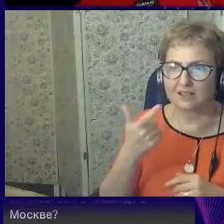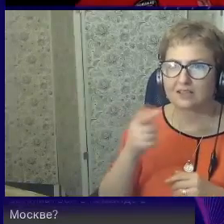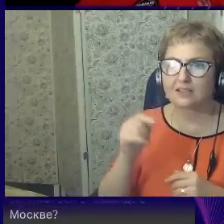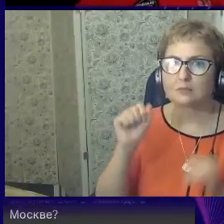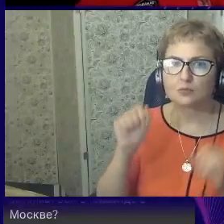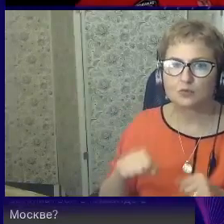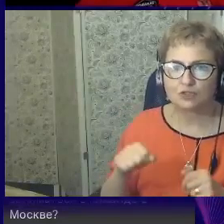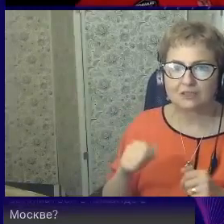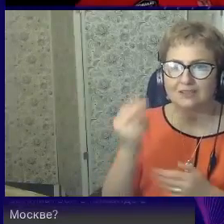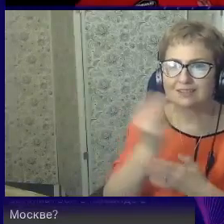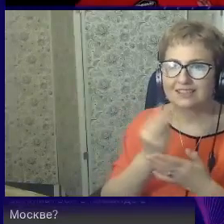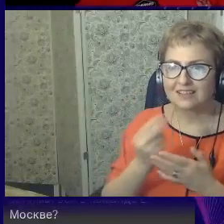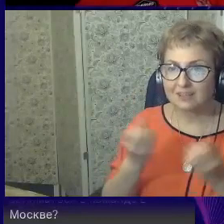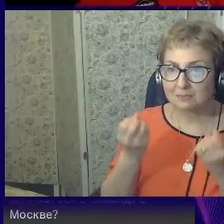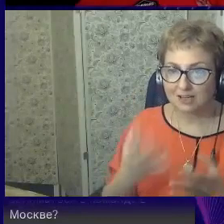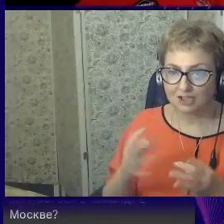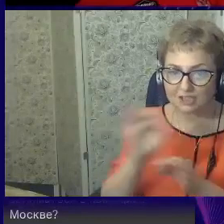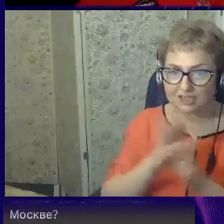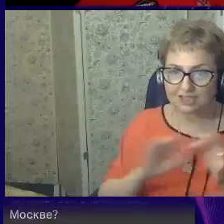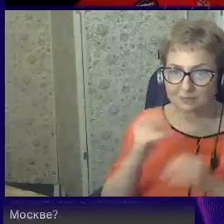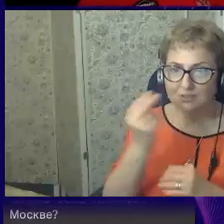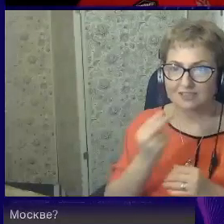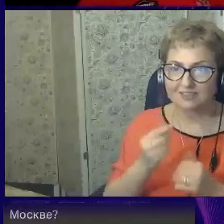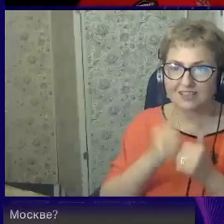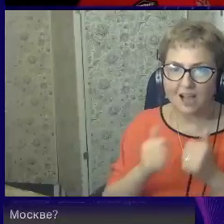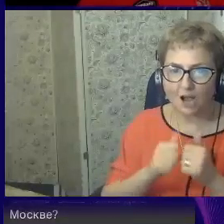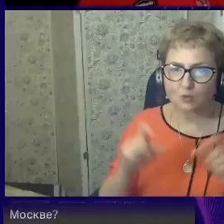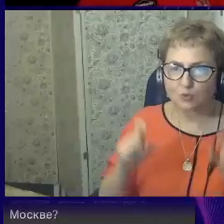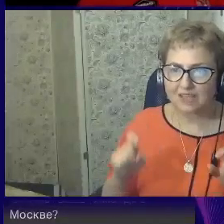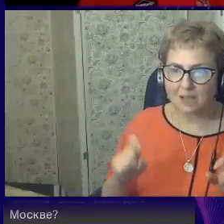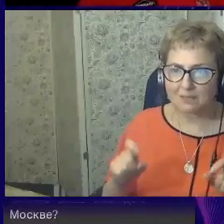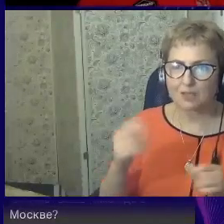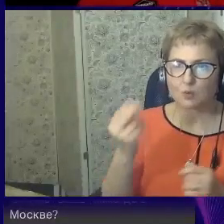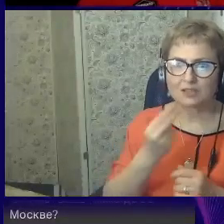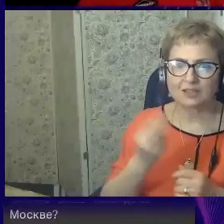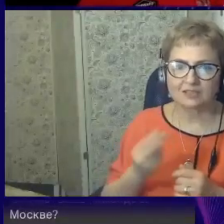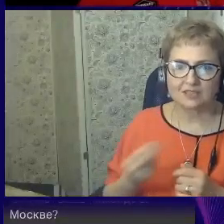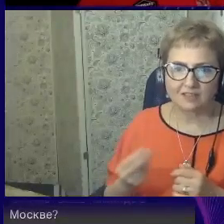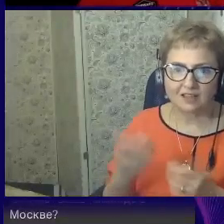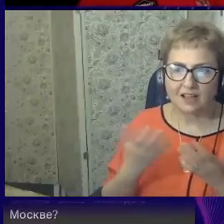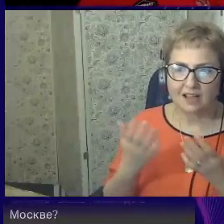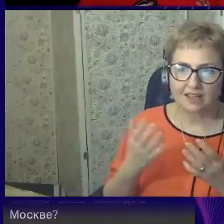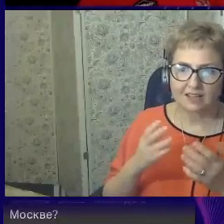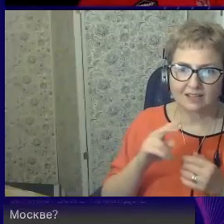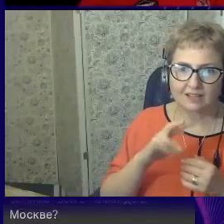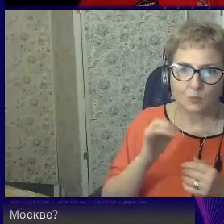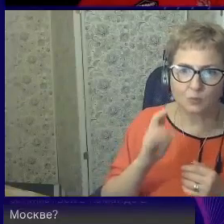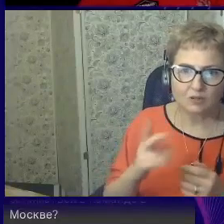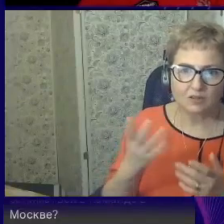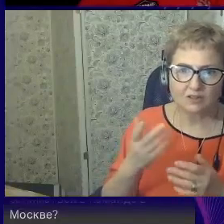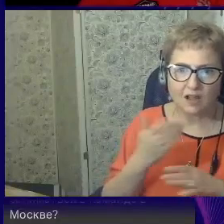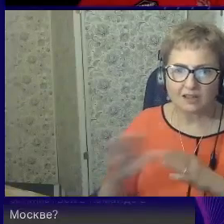можно нарисовать простейшую схему, нарисовать каждую скамеечку, нарисовать какие-то люки, нарисовать